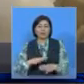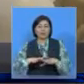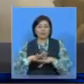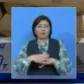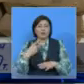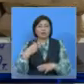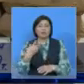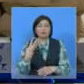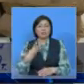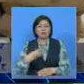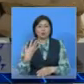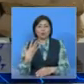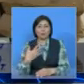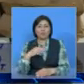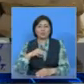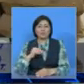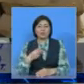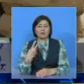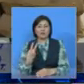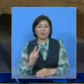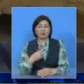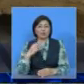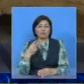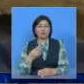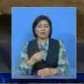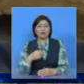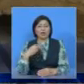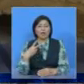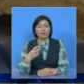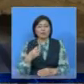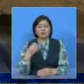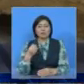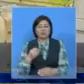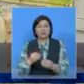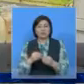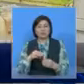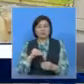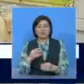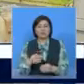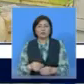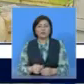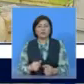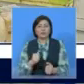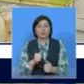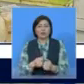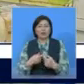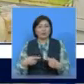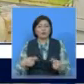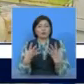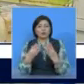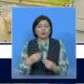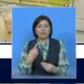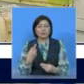отпускались по 345 тенге, второй категории по 310 тенге. В обычные дни, первая